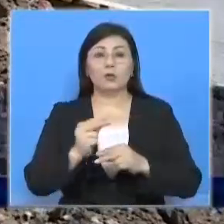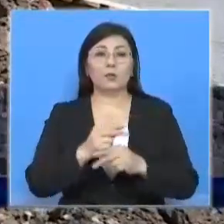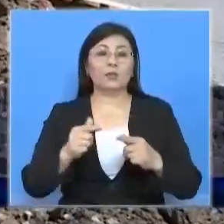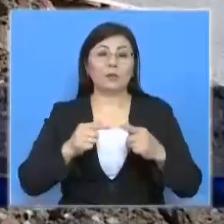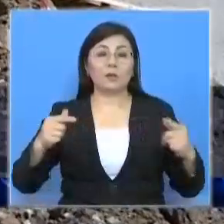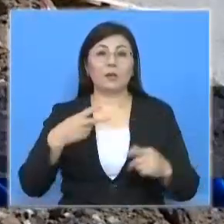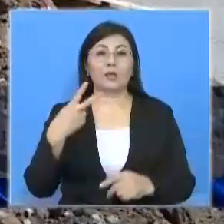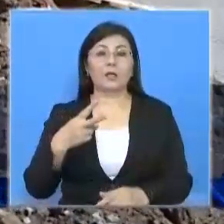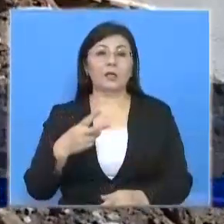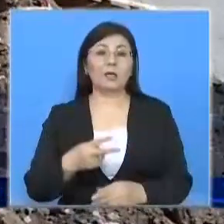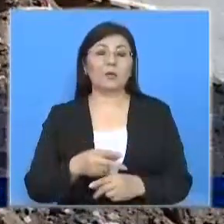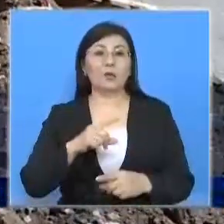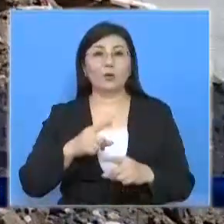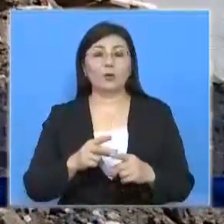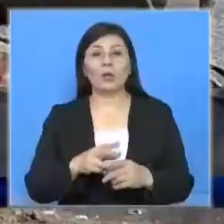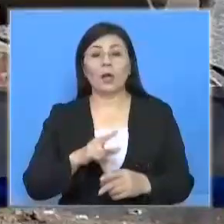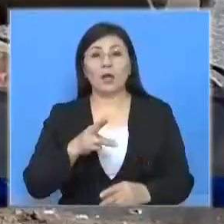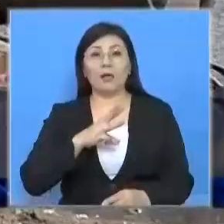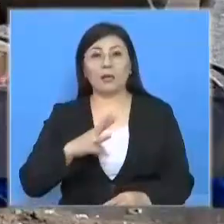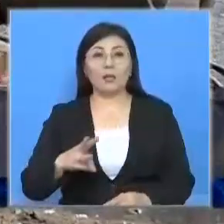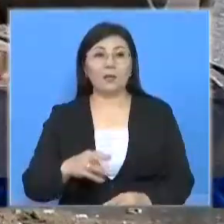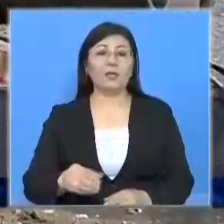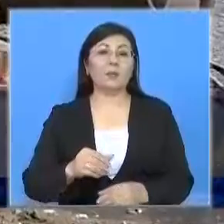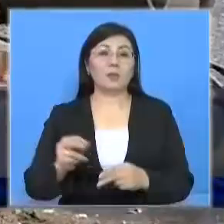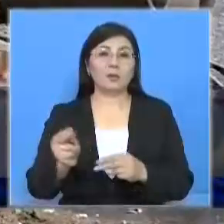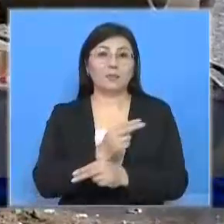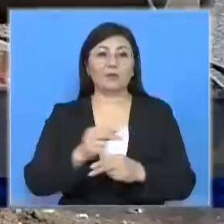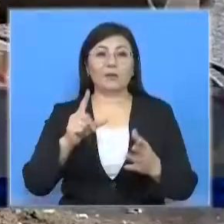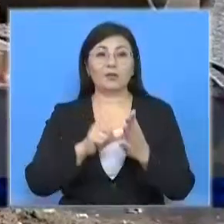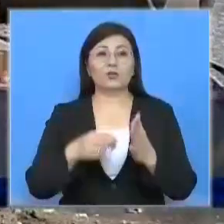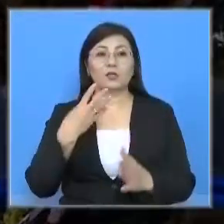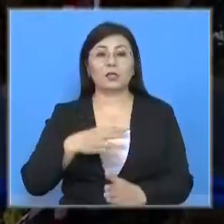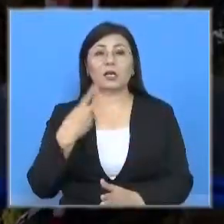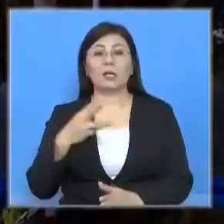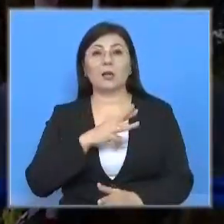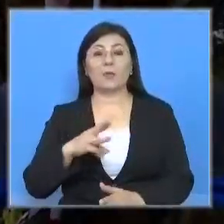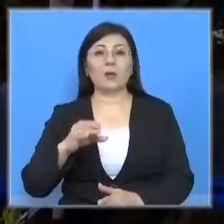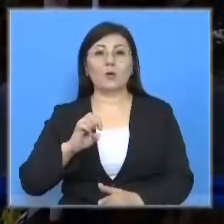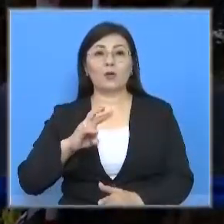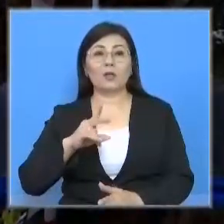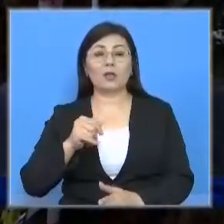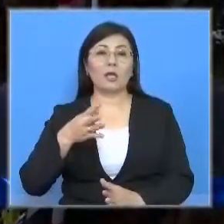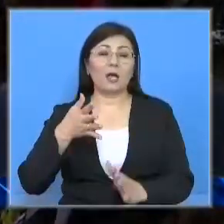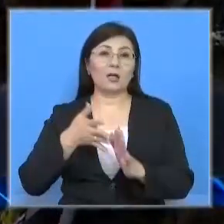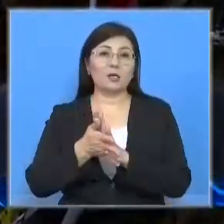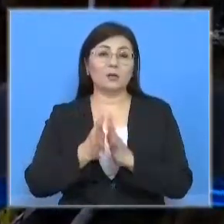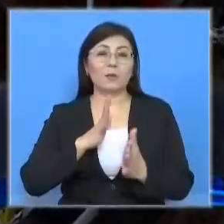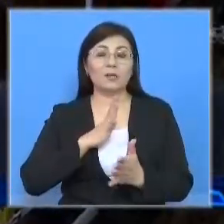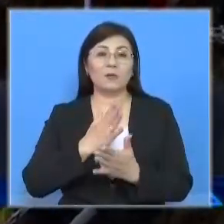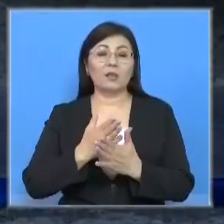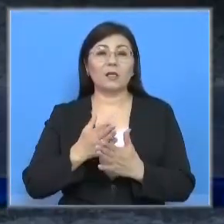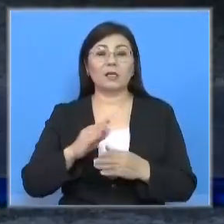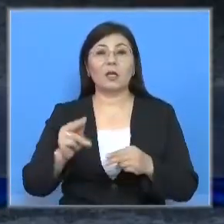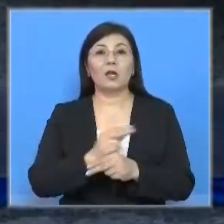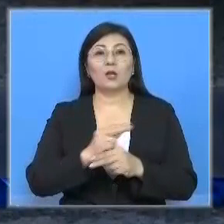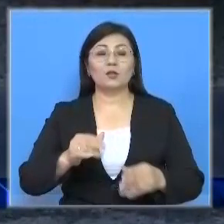ұзындығы 2,8 шақырымдық желінің жөндеуіне 742 миллион теңге қаражат бөлінген. Күрделі жөндеу үшін